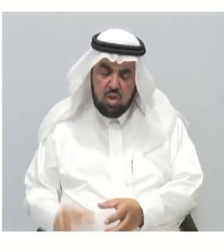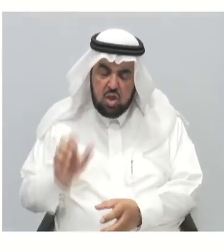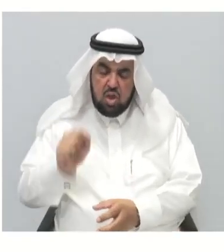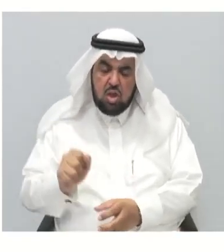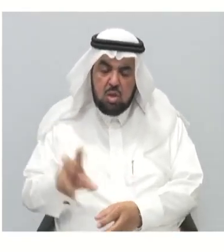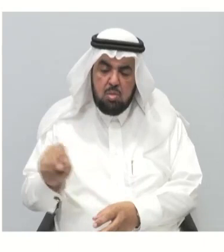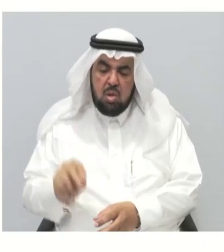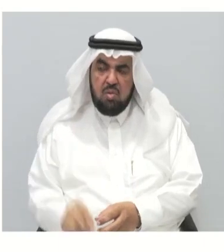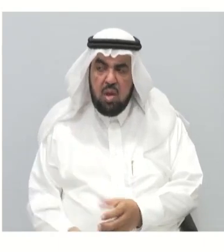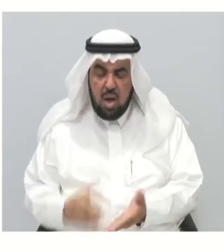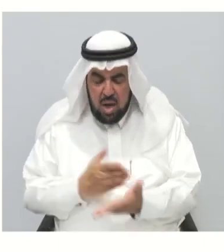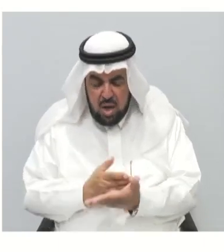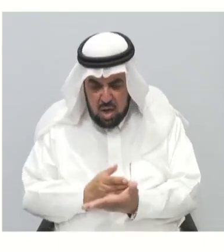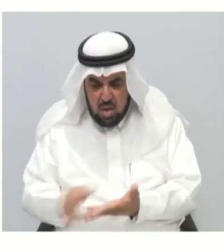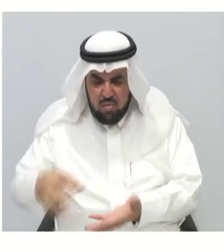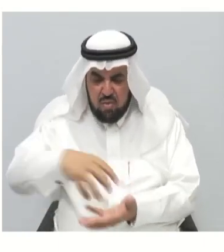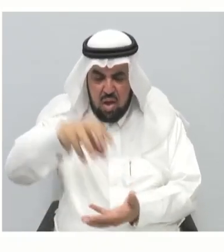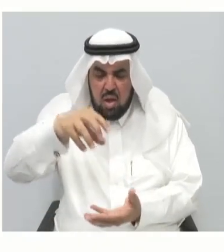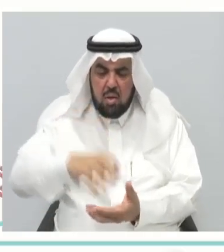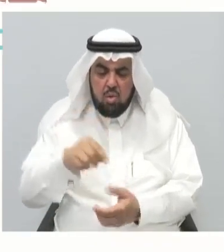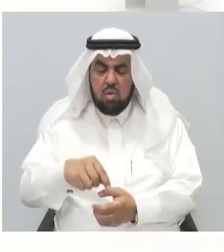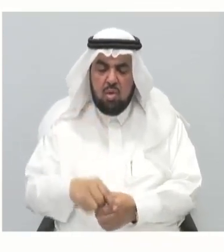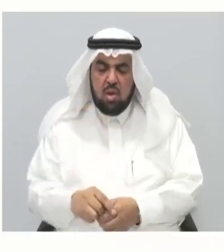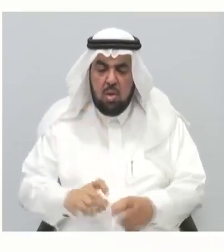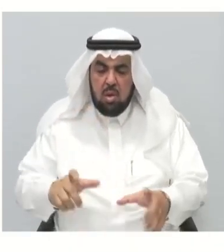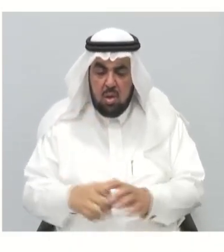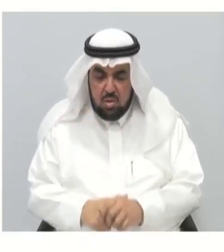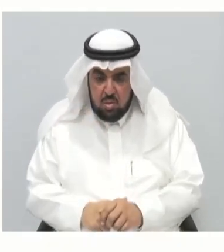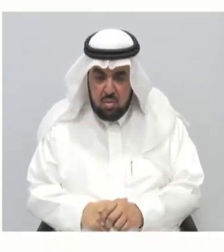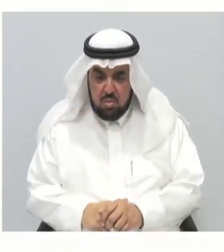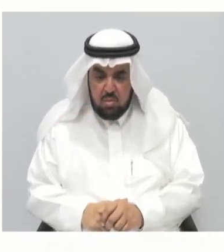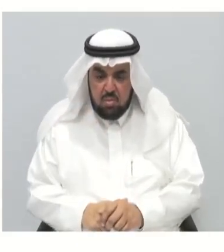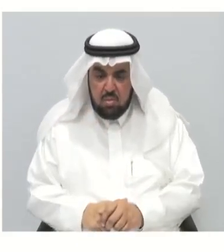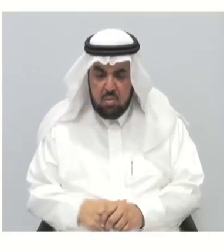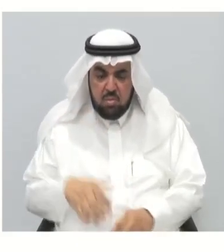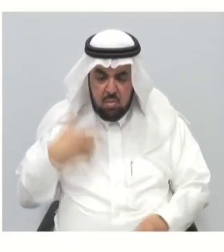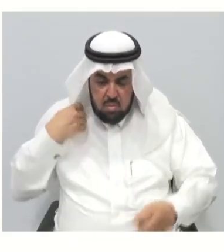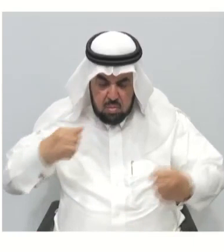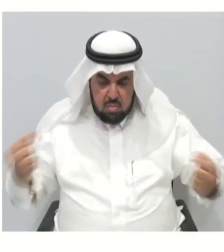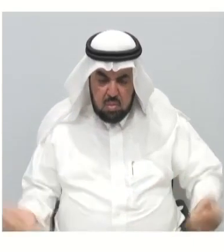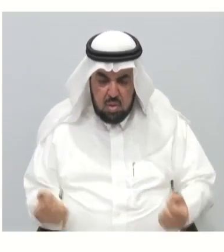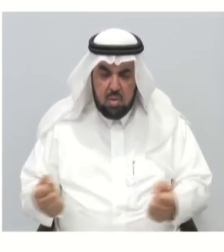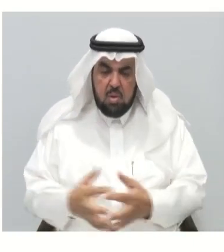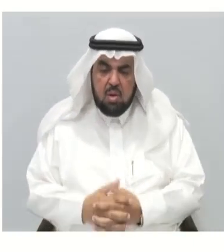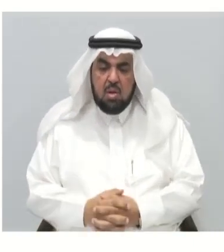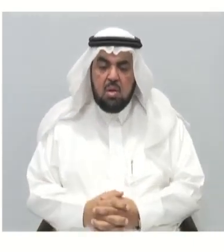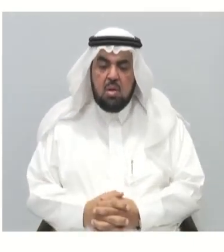الخاصه بالمحاكى ايضا نستطيع حذف اي كائن موجود في عرض المحاكاه طيب تدريبات